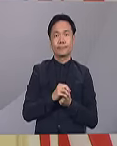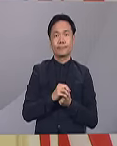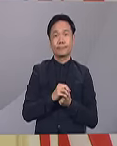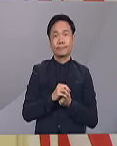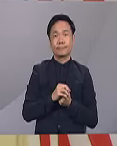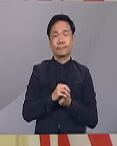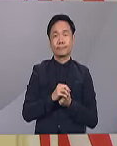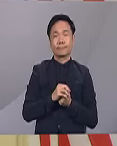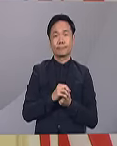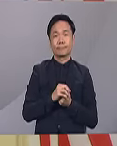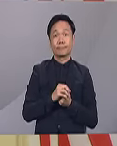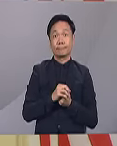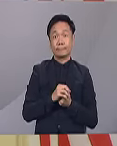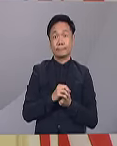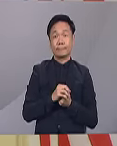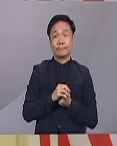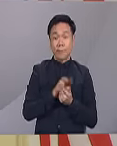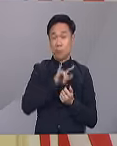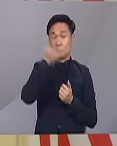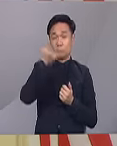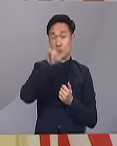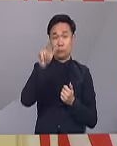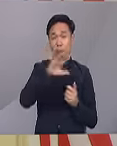yang dijadualkan membawa pulang